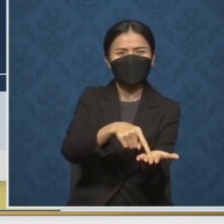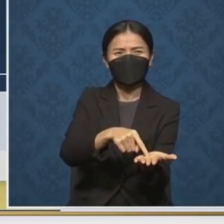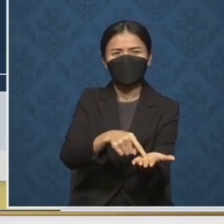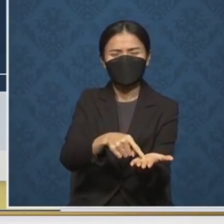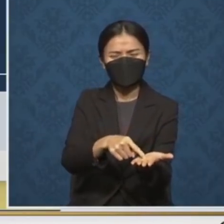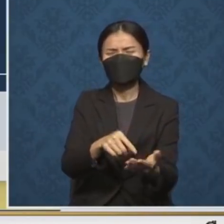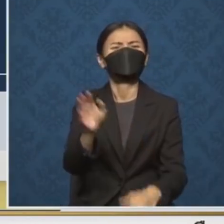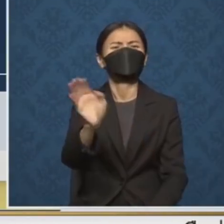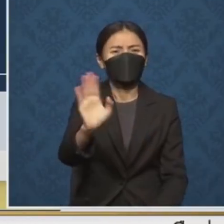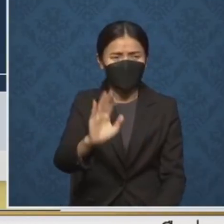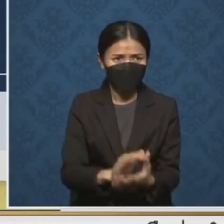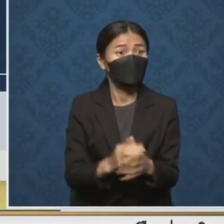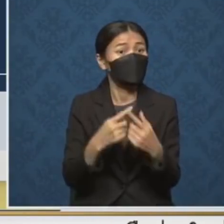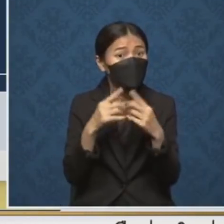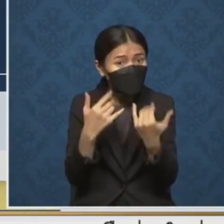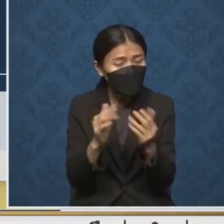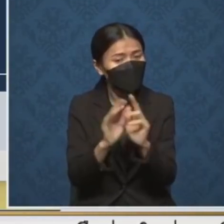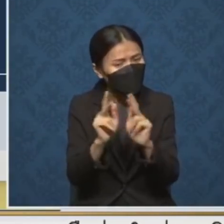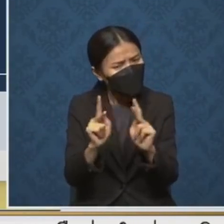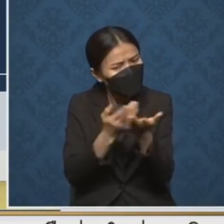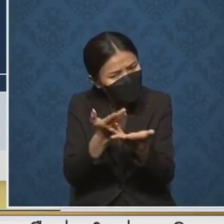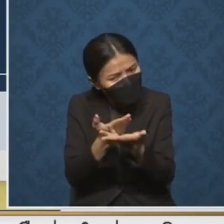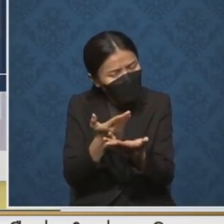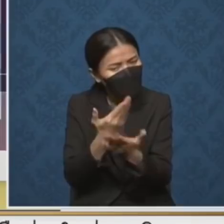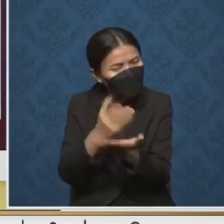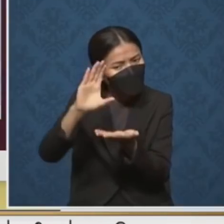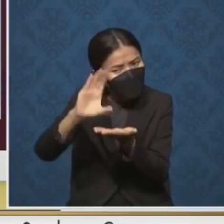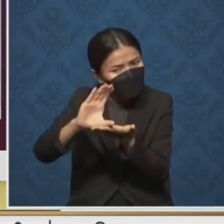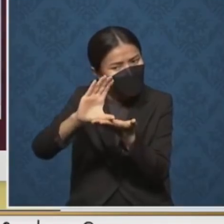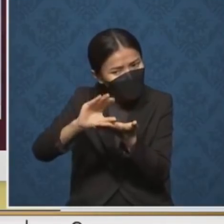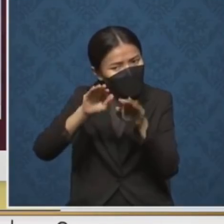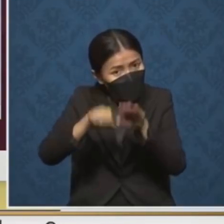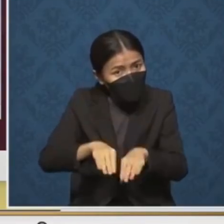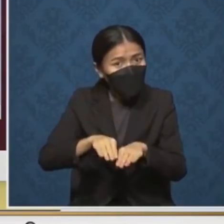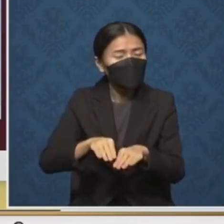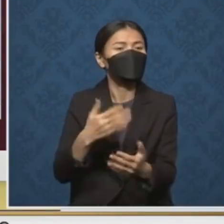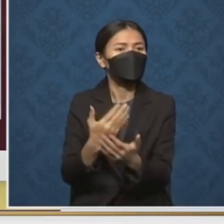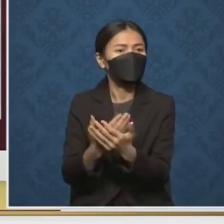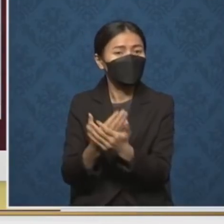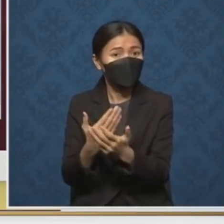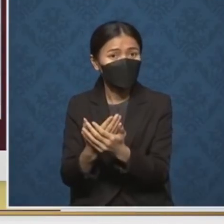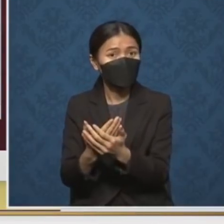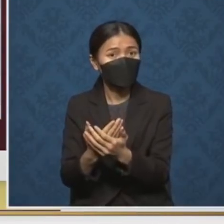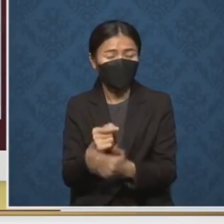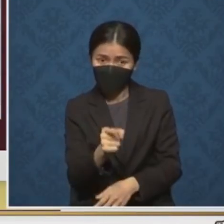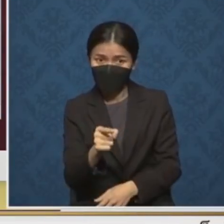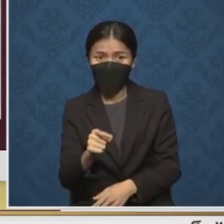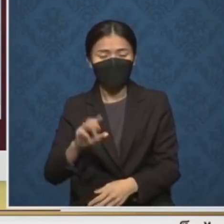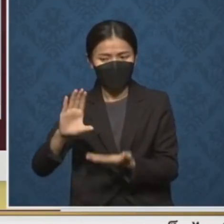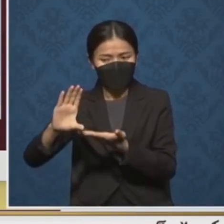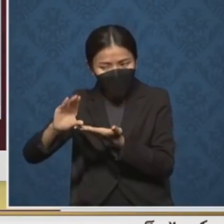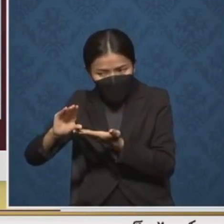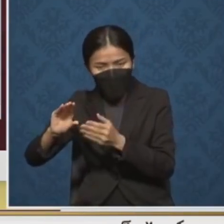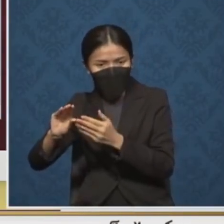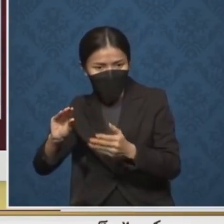วเสร็จนะคะและมีการตัดลดงบประมาณลงก็ได้มีการโอนเพิ่มมาที่รายการใหม่รายการนี้นะคะ